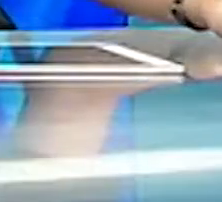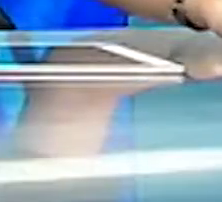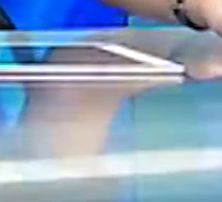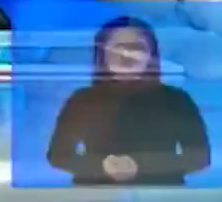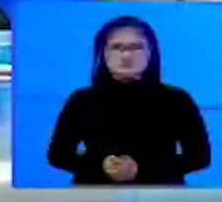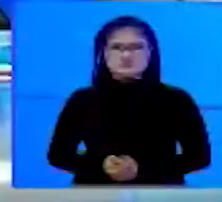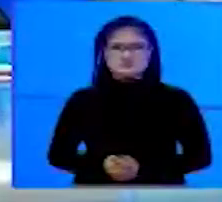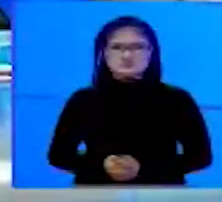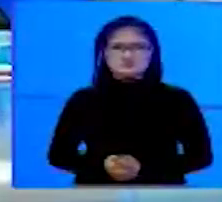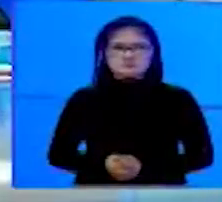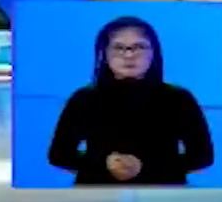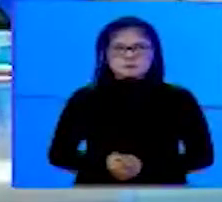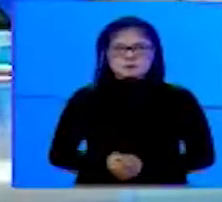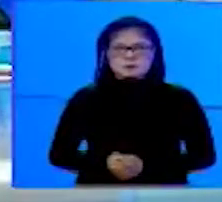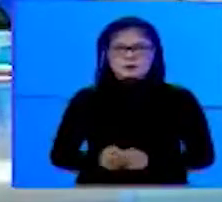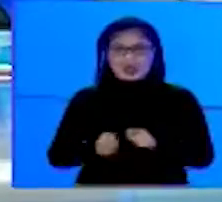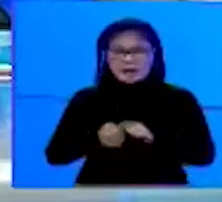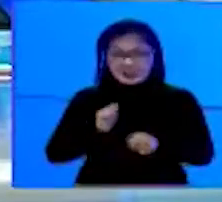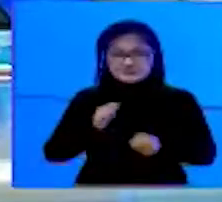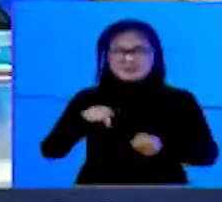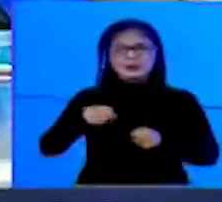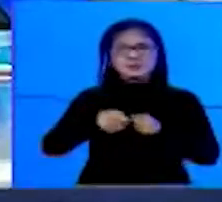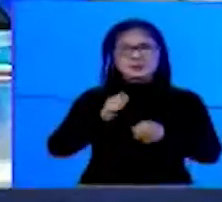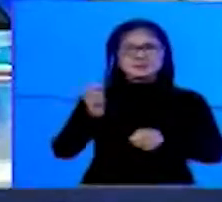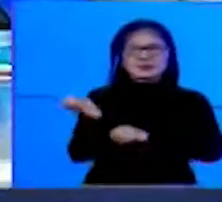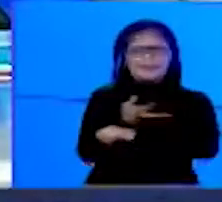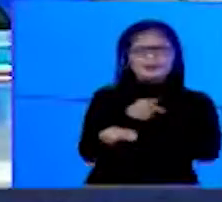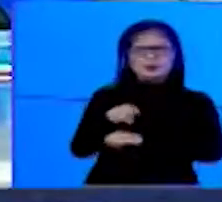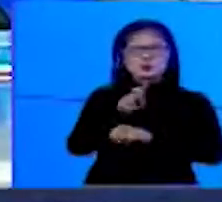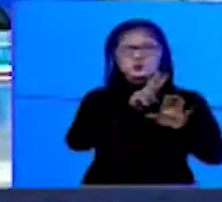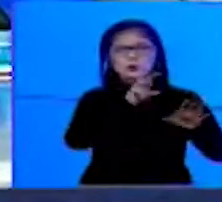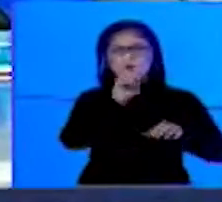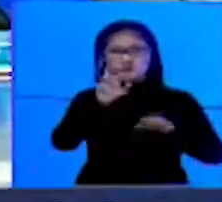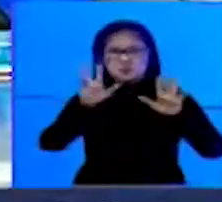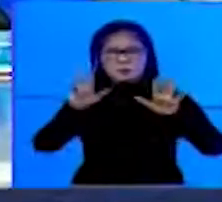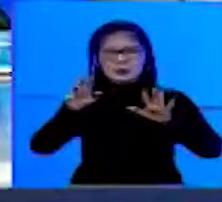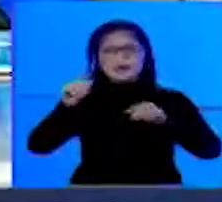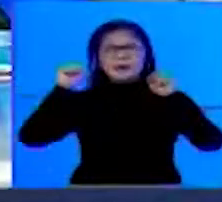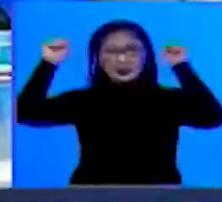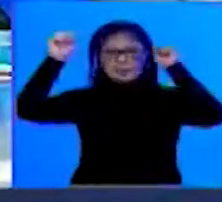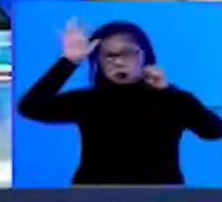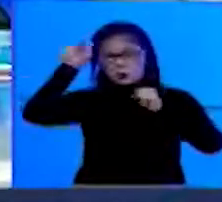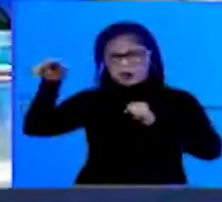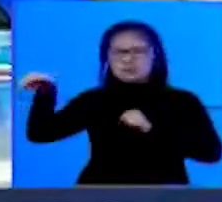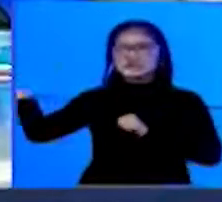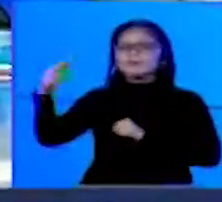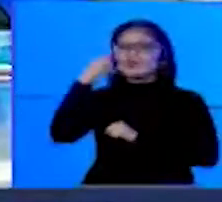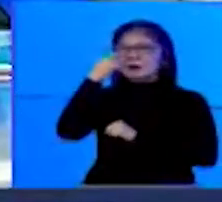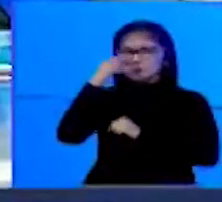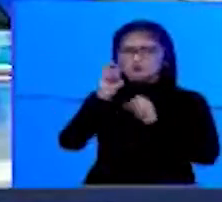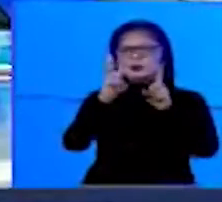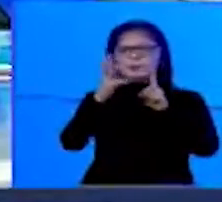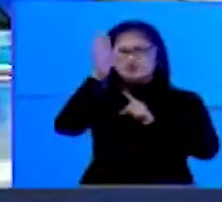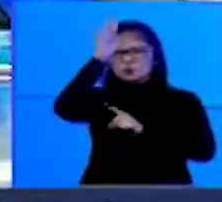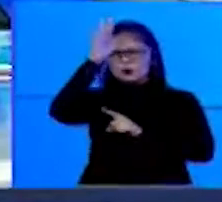Kembali bersama kami pemirsa, hasil rapid test pada 209 pengunjuk rasa yang diamankan di Bandung. 13 orang diantaranya dinyatakan reaktif